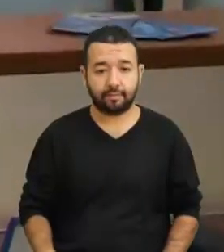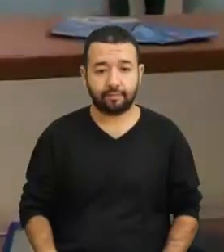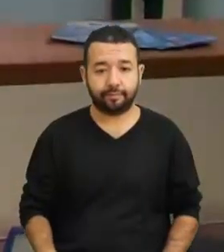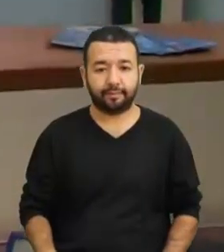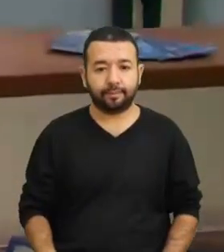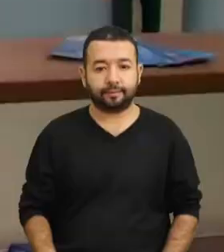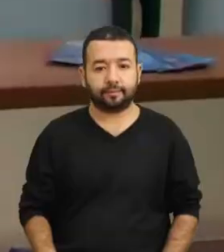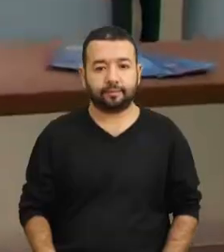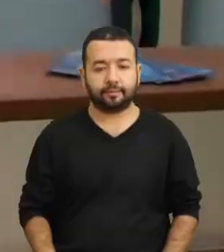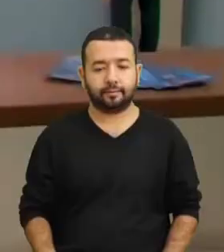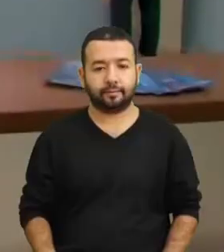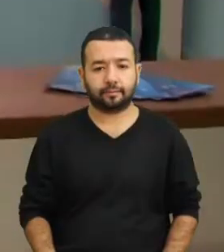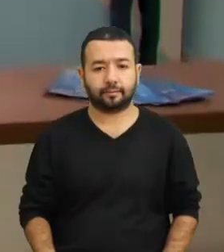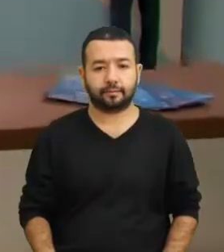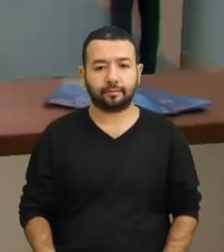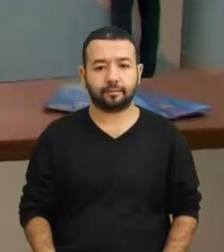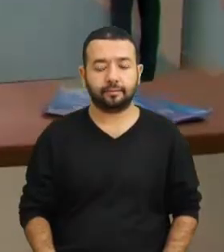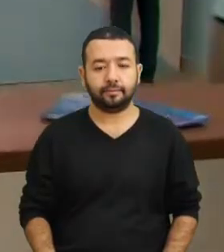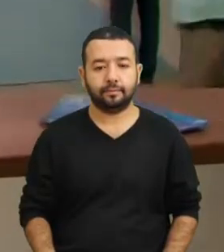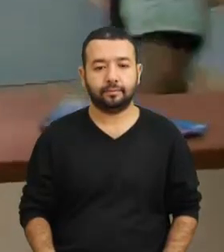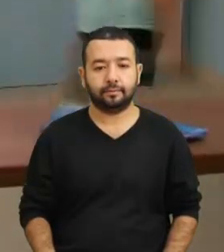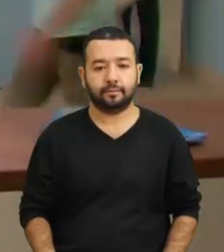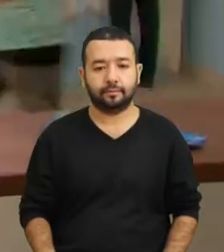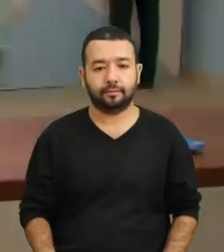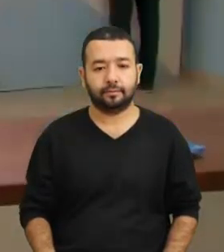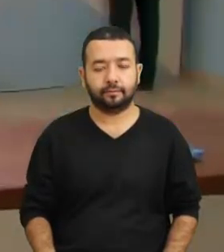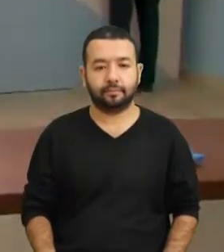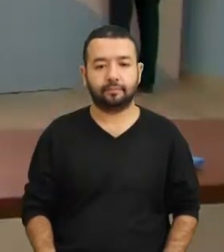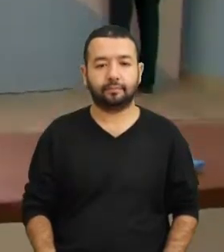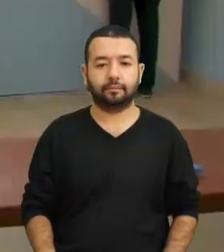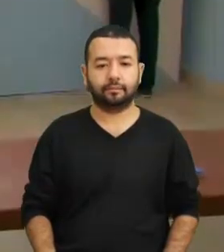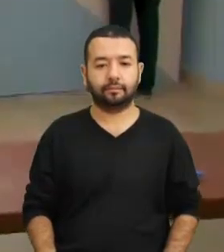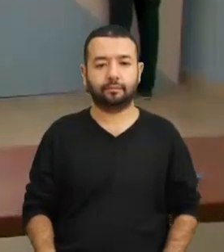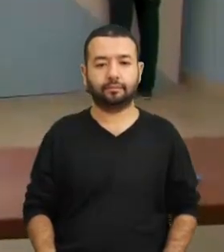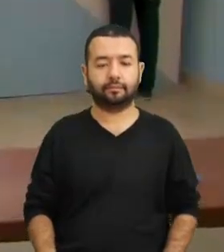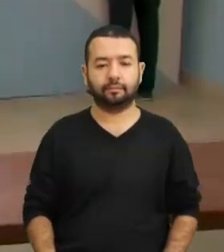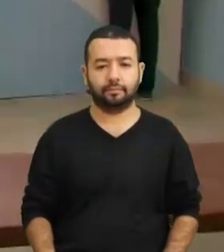Nurhan Erdem ve Tuğba bankodaki yerlerinde müşterileriyle ilgileniyorlar.